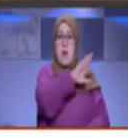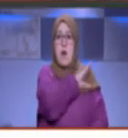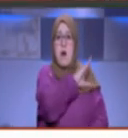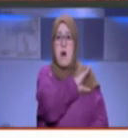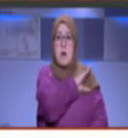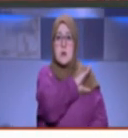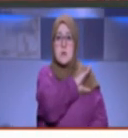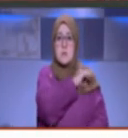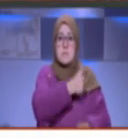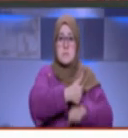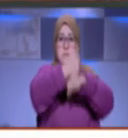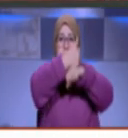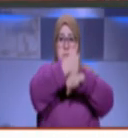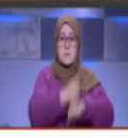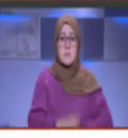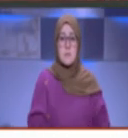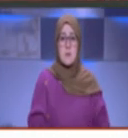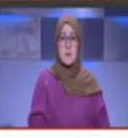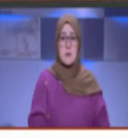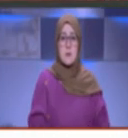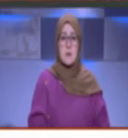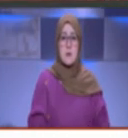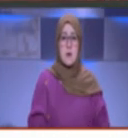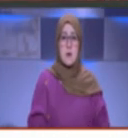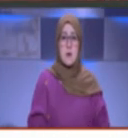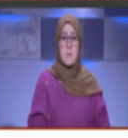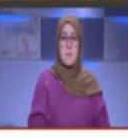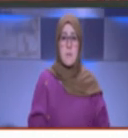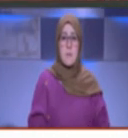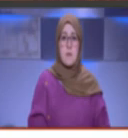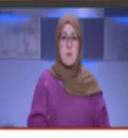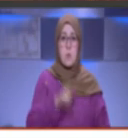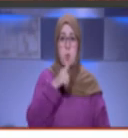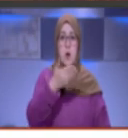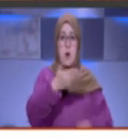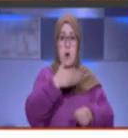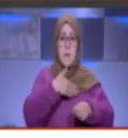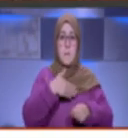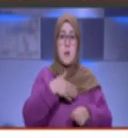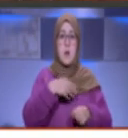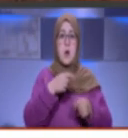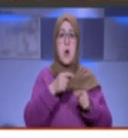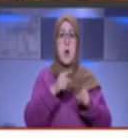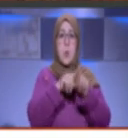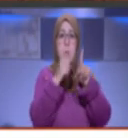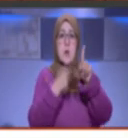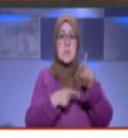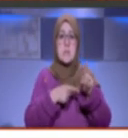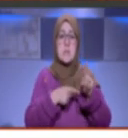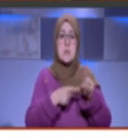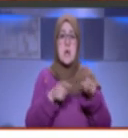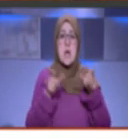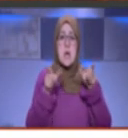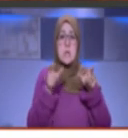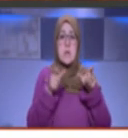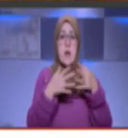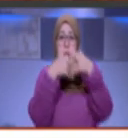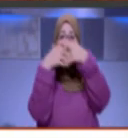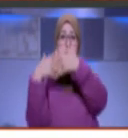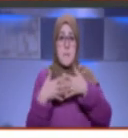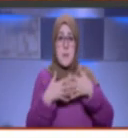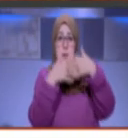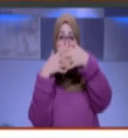المقال بريت كرويزر وقبل وزير الدفاع الأمريكي أسبر استقالة مودلي